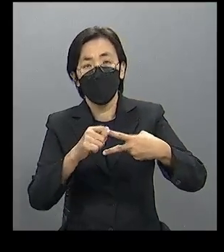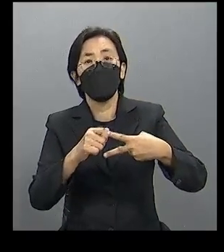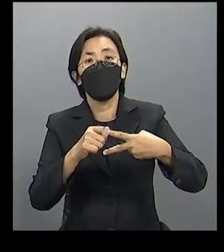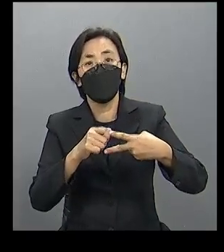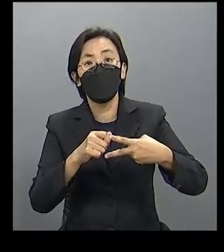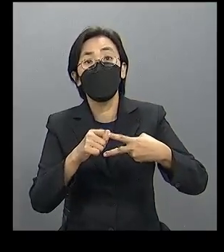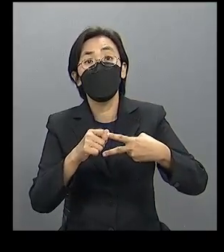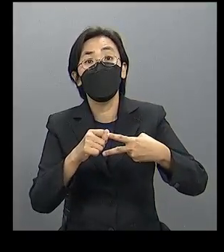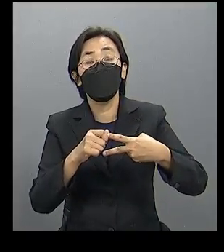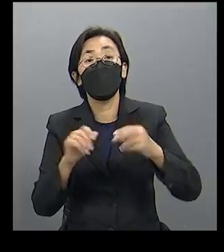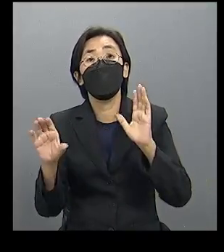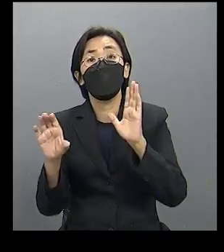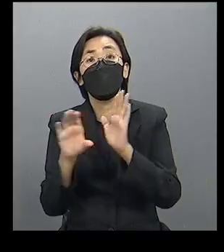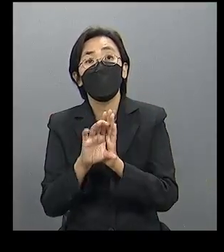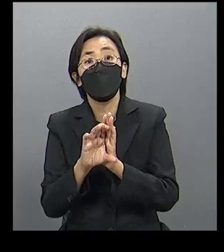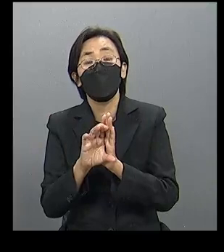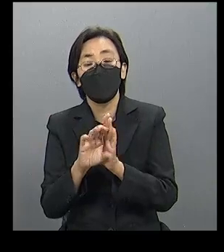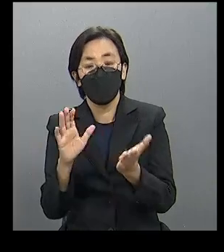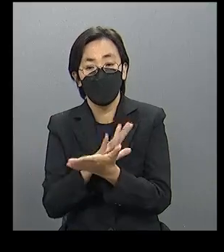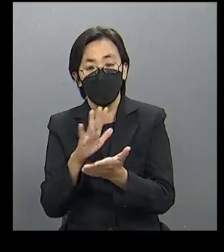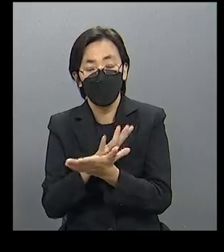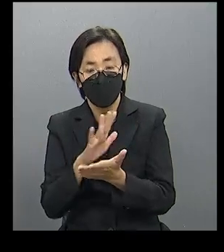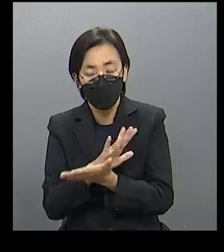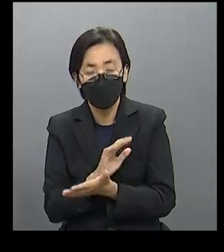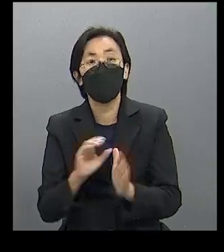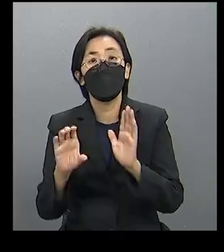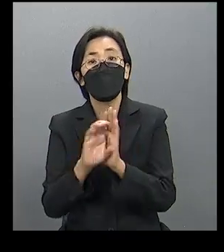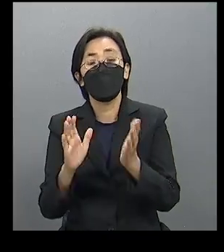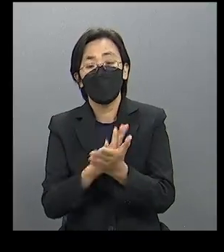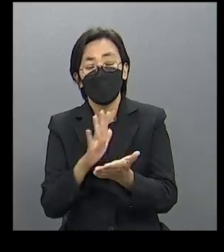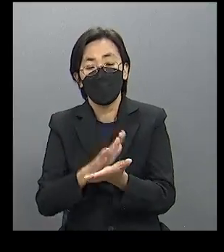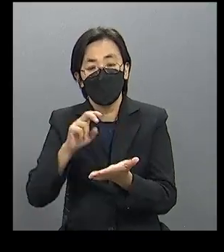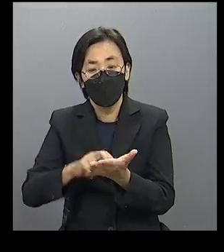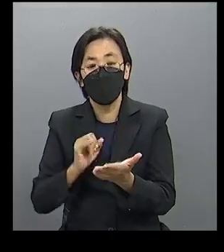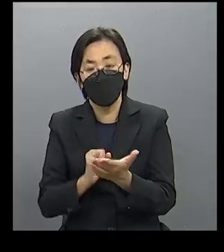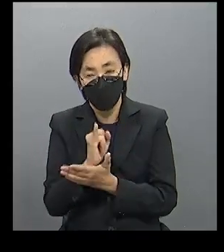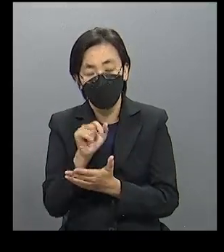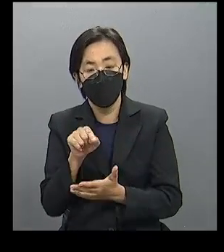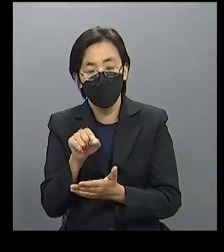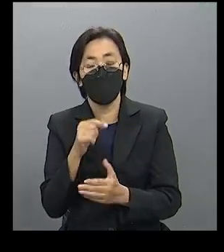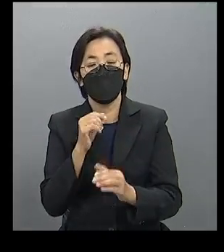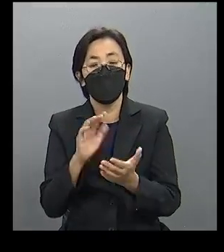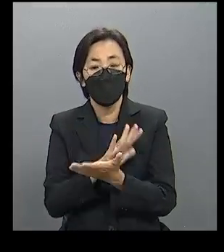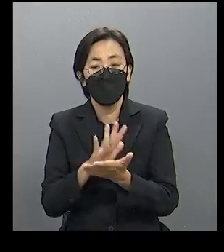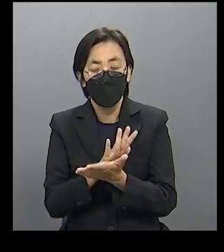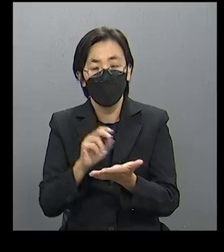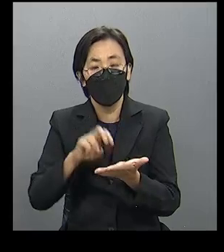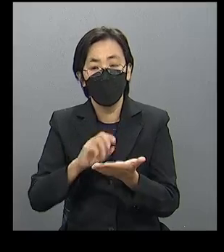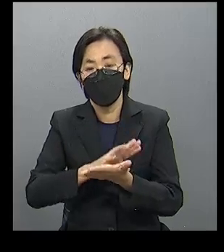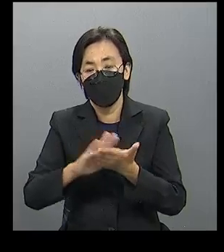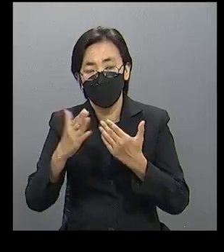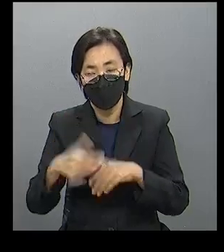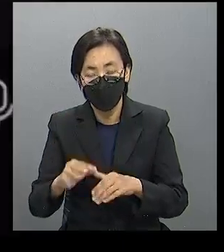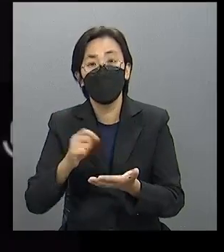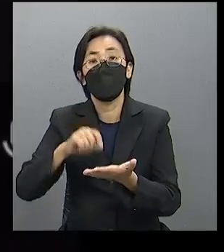เป็ภาพร่าน ๆซึเป็คสารทรบรองถูกต้องโดย ธุรกรมถ echnic เรีร้อยมี licenture ทตำ